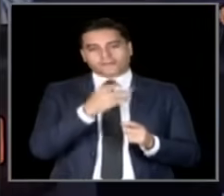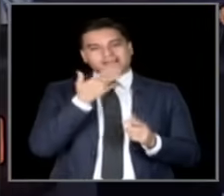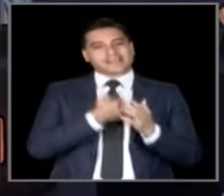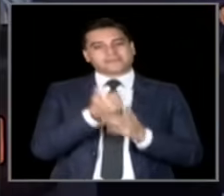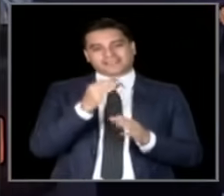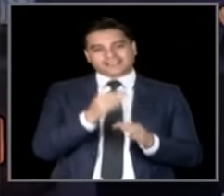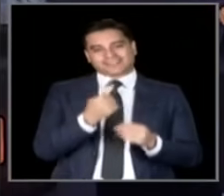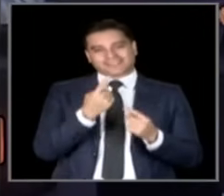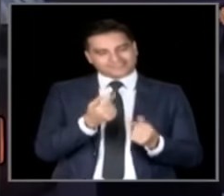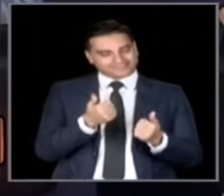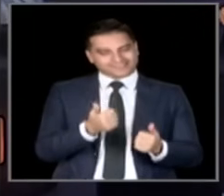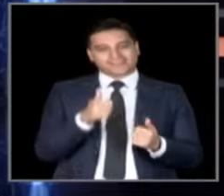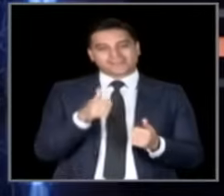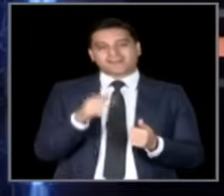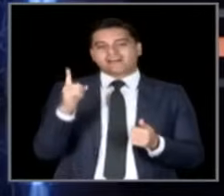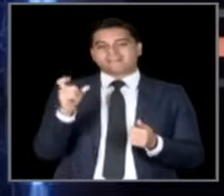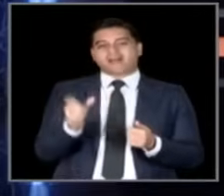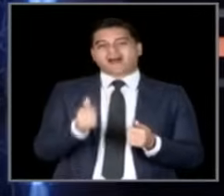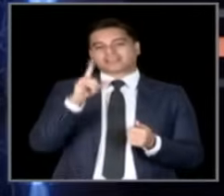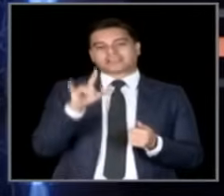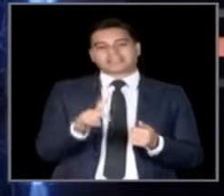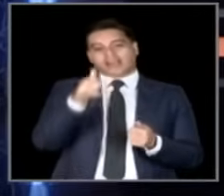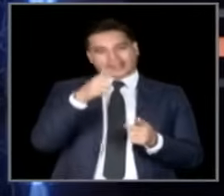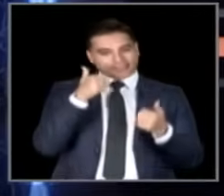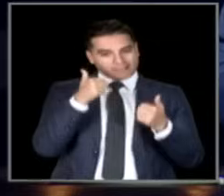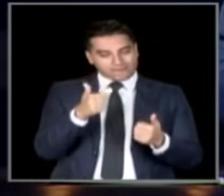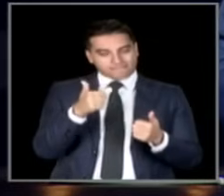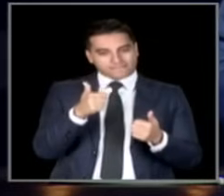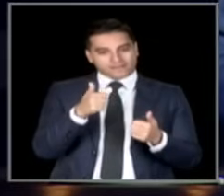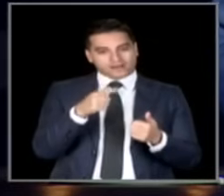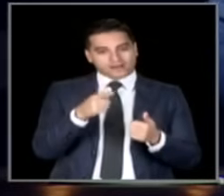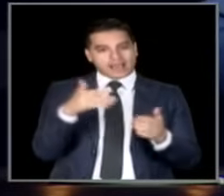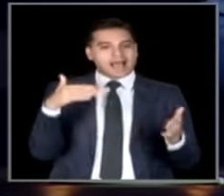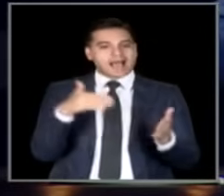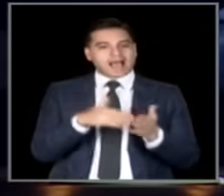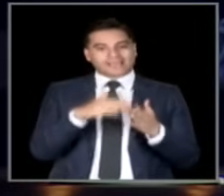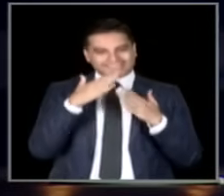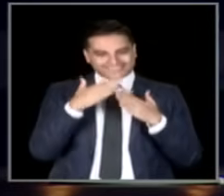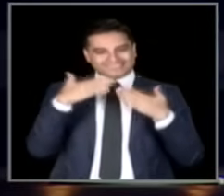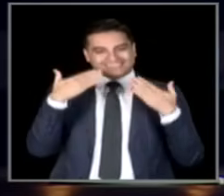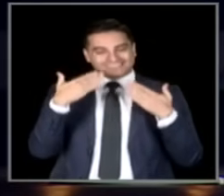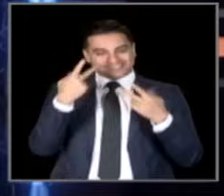جميلة يعني. طبعا. ازيك يا رانيا؟ الحمد لله. اخيرا رانيا مبتسمه.